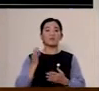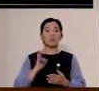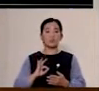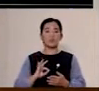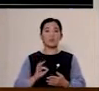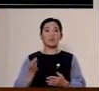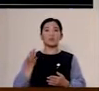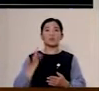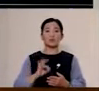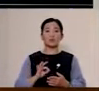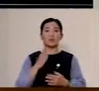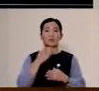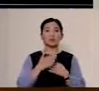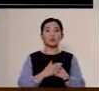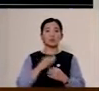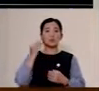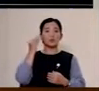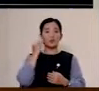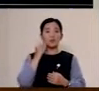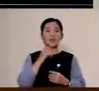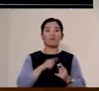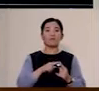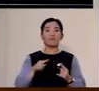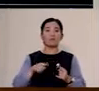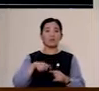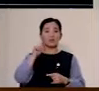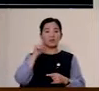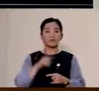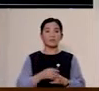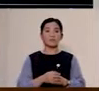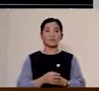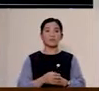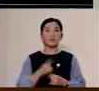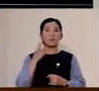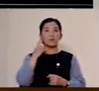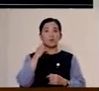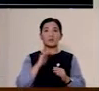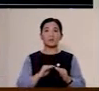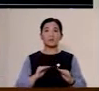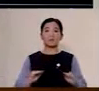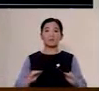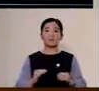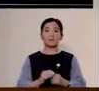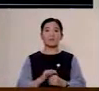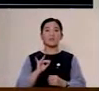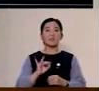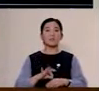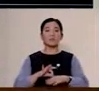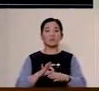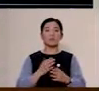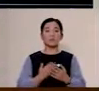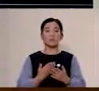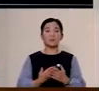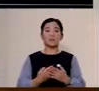примеры использования приближенного значения величины. Подумайте, ребята, и приведите